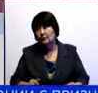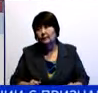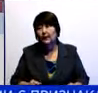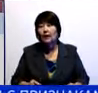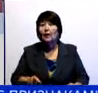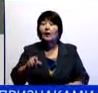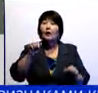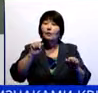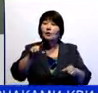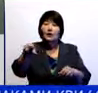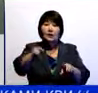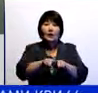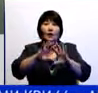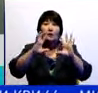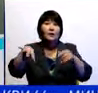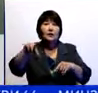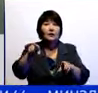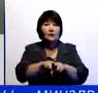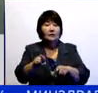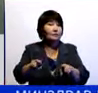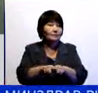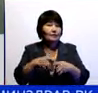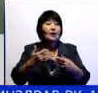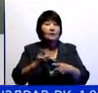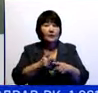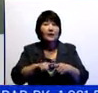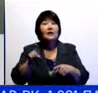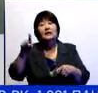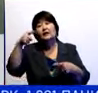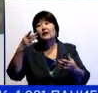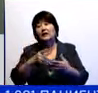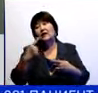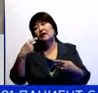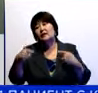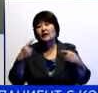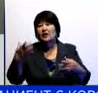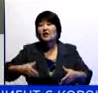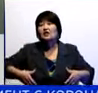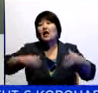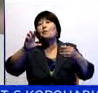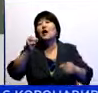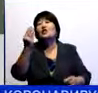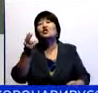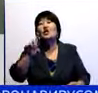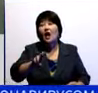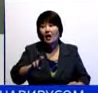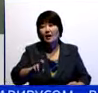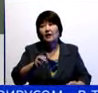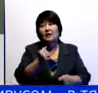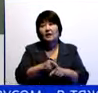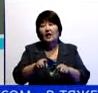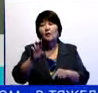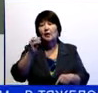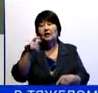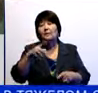даже в мире такого аналога нету. Есть 2-3 аналога прототипов, но они находятся, один из которых башня. Делают как башня